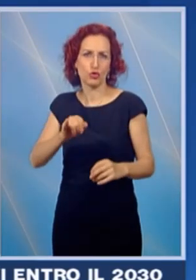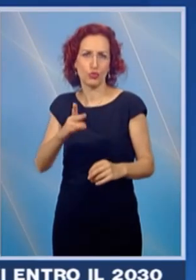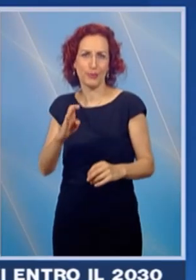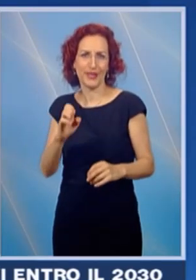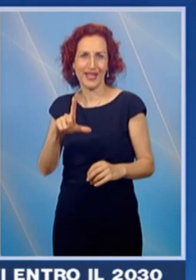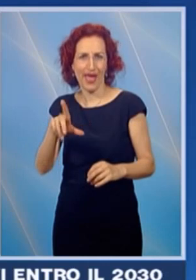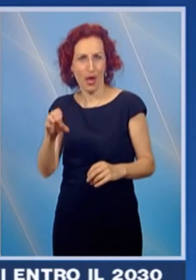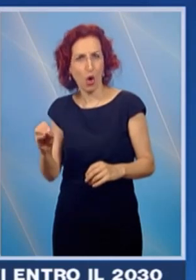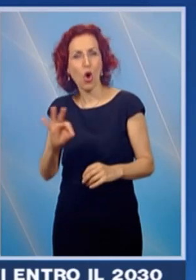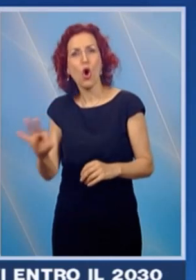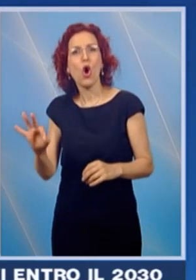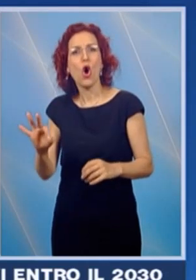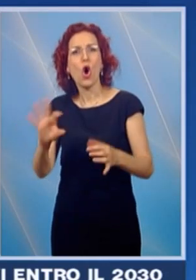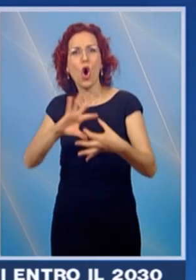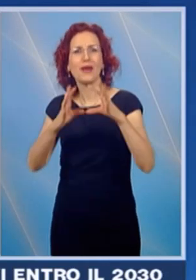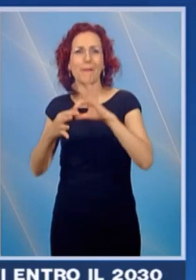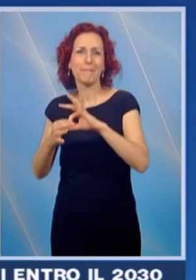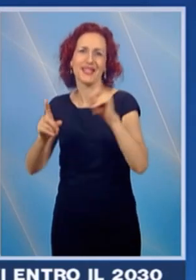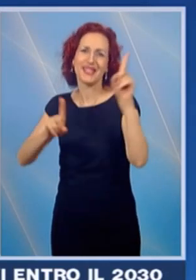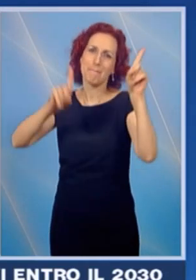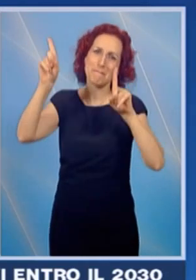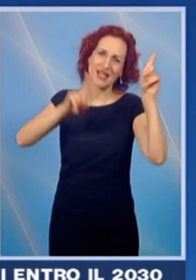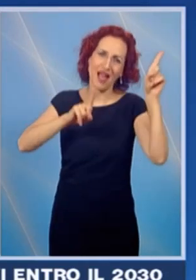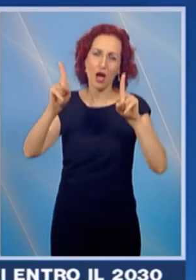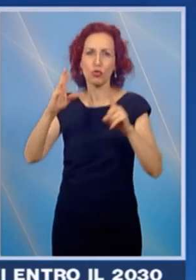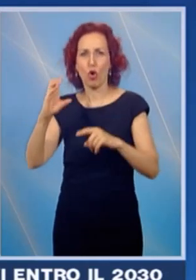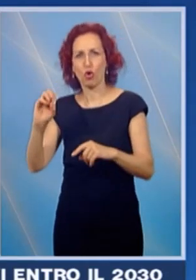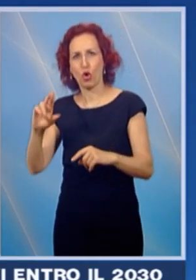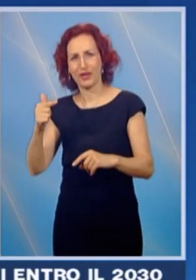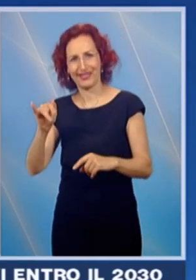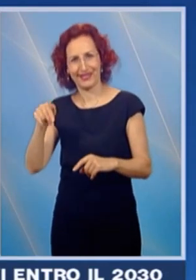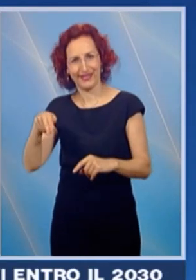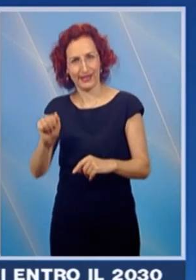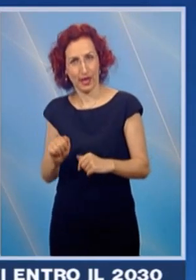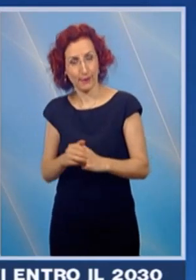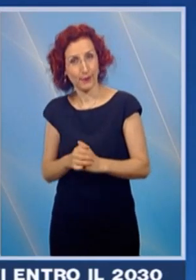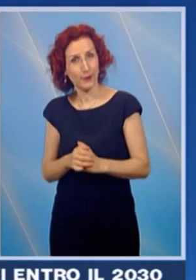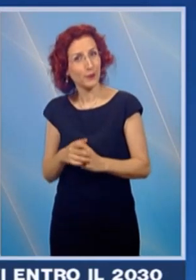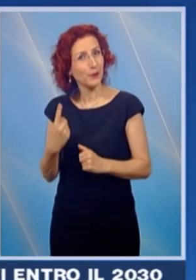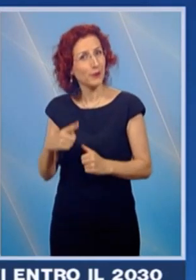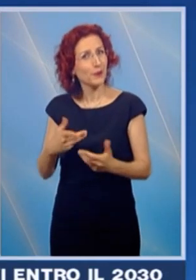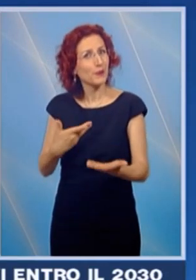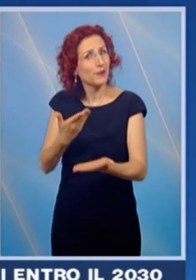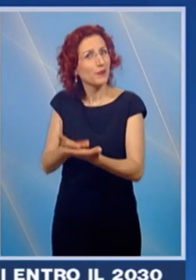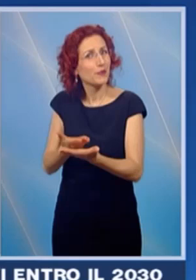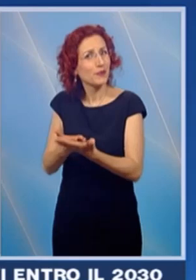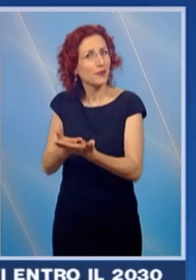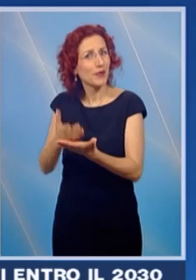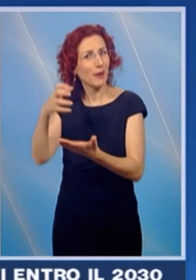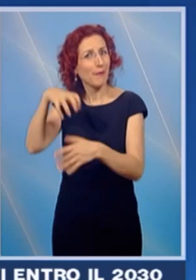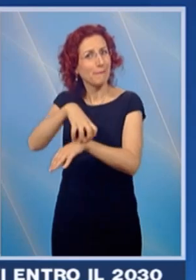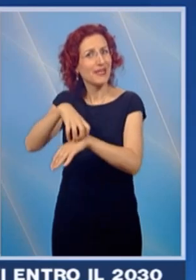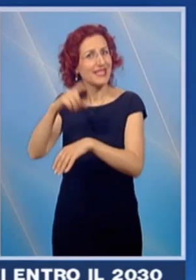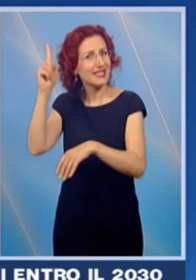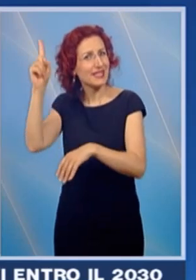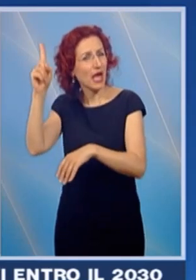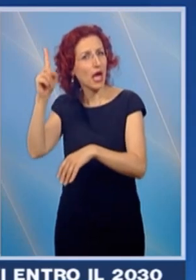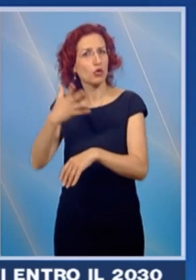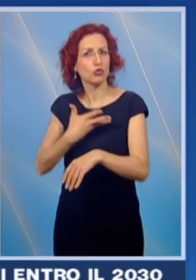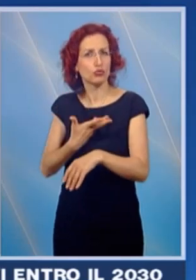Olimpiadi di Milano Cortina. Il notevole incremento delle istanze totali pervenute al Ministero, che vanno